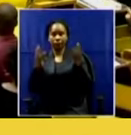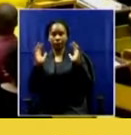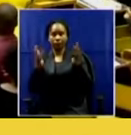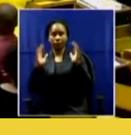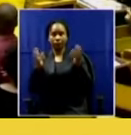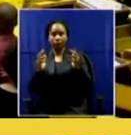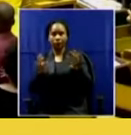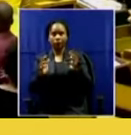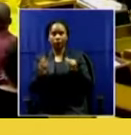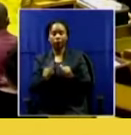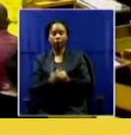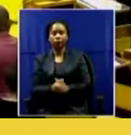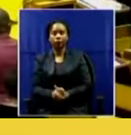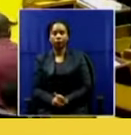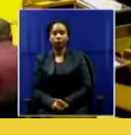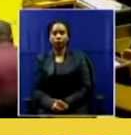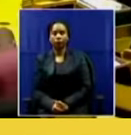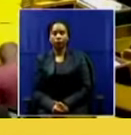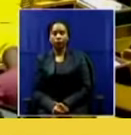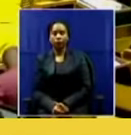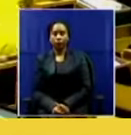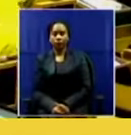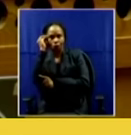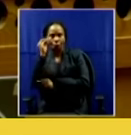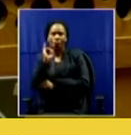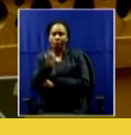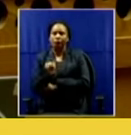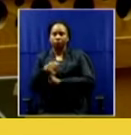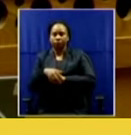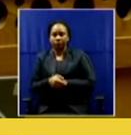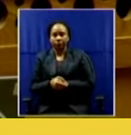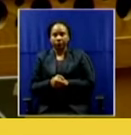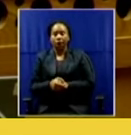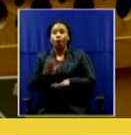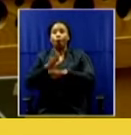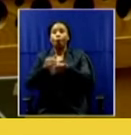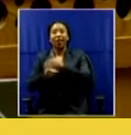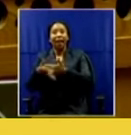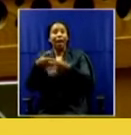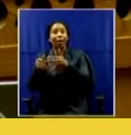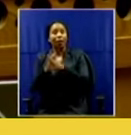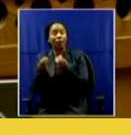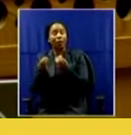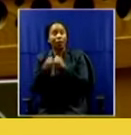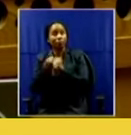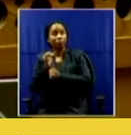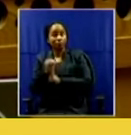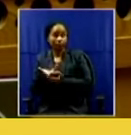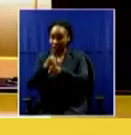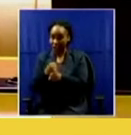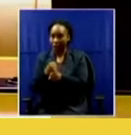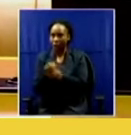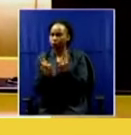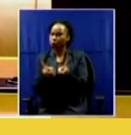Lors de son discours à la nation ce jeudi soir, le chef de l'État a évoqué les points forts de la campagne de vaccination, notamment le recours